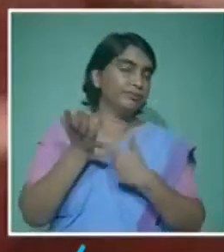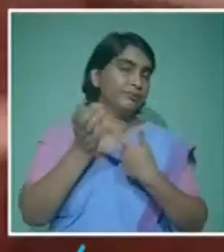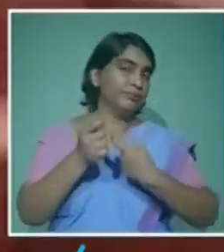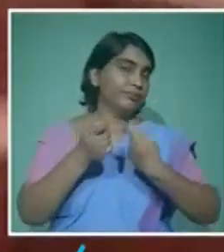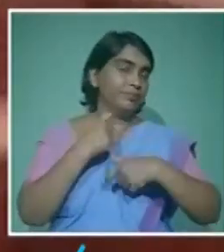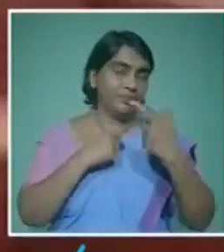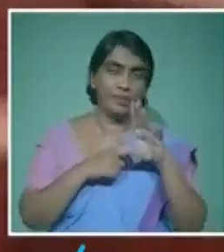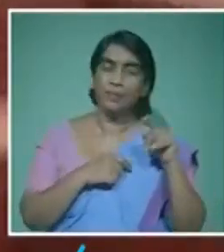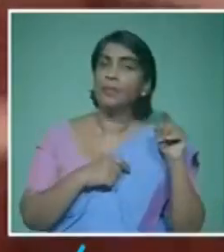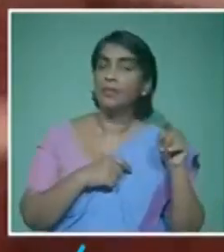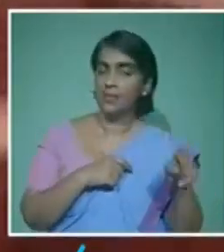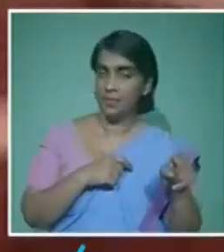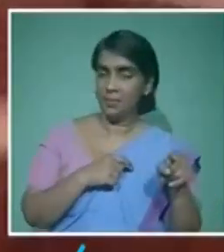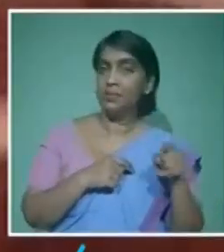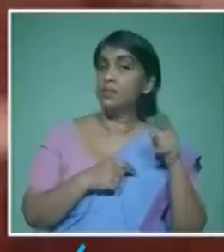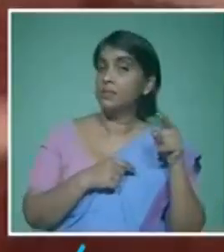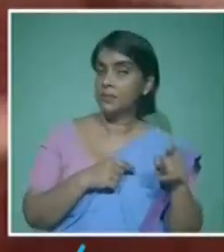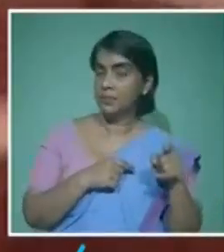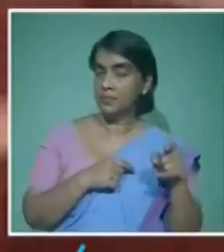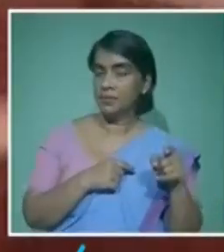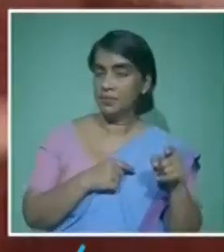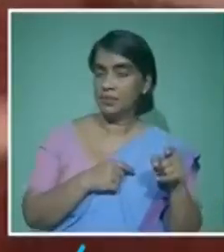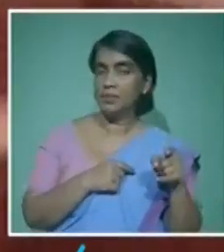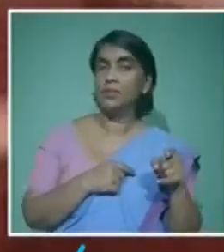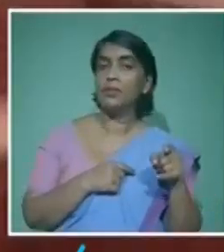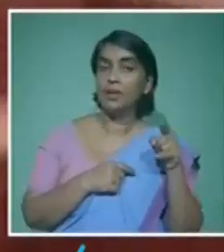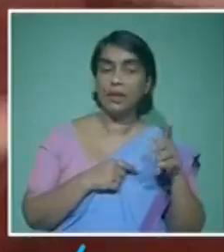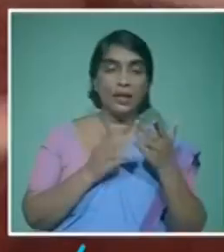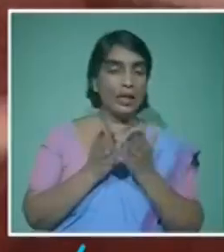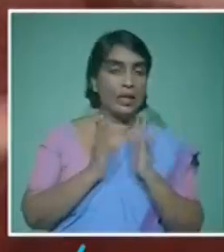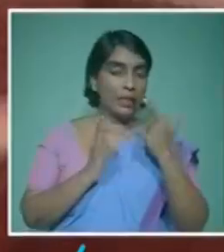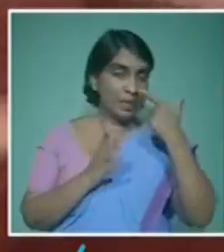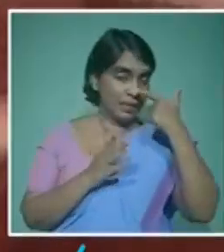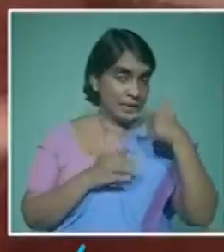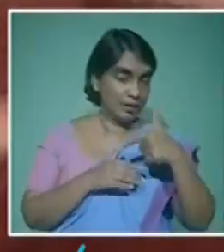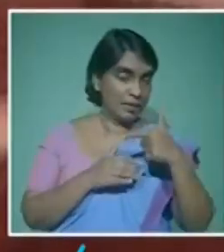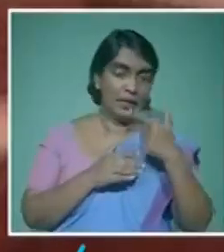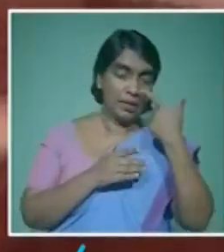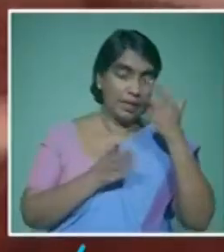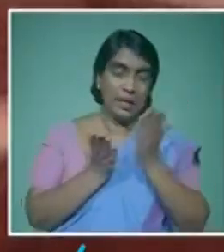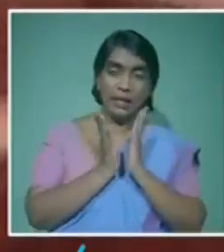70 மடி வலை படகுகள் காரணமாக பாதிக்கப்பட்டுள்ள